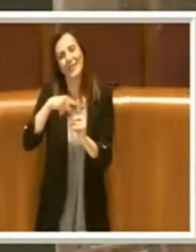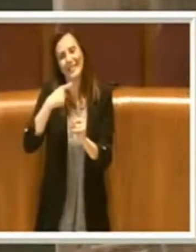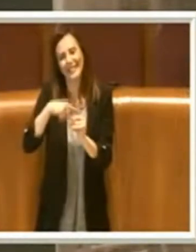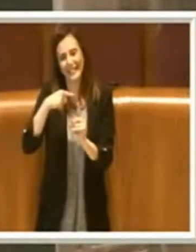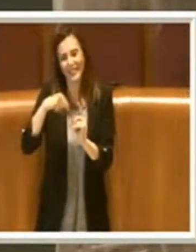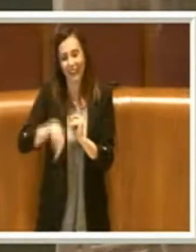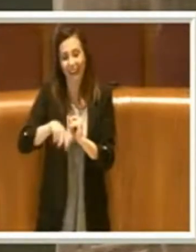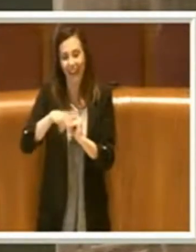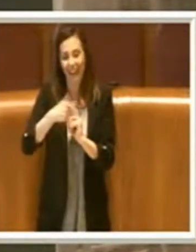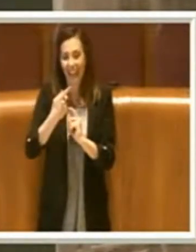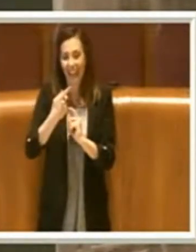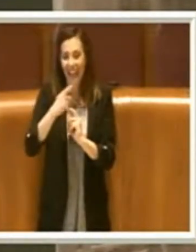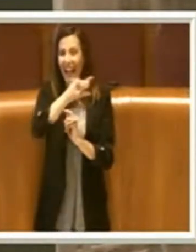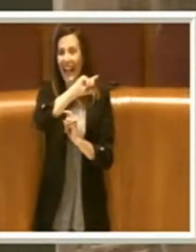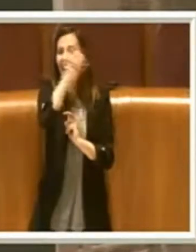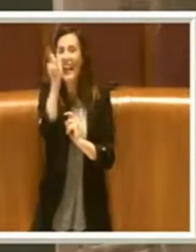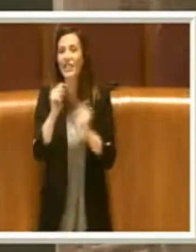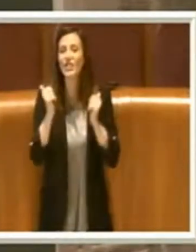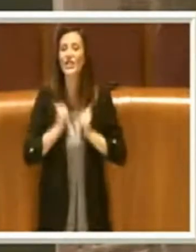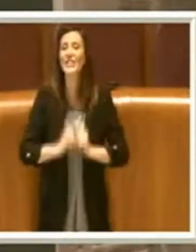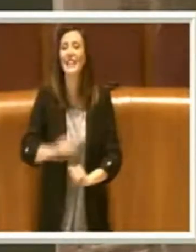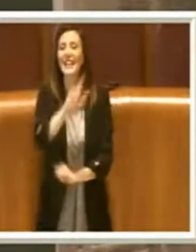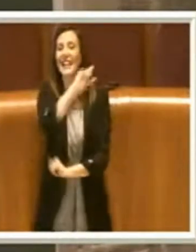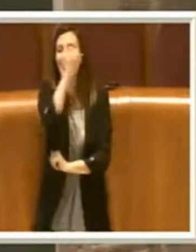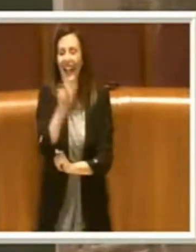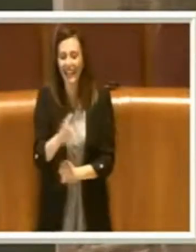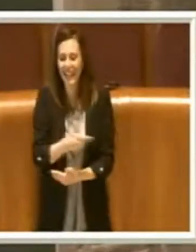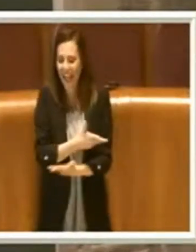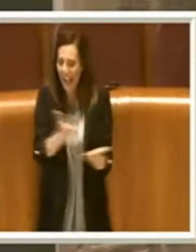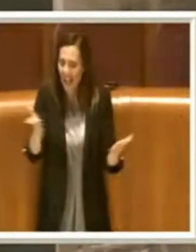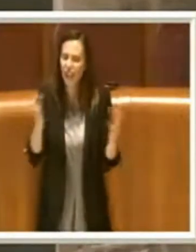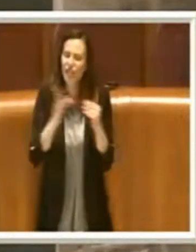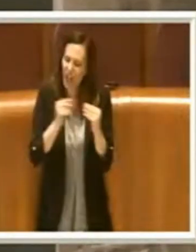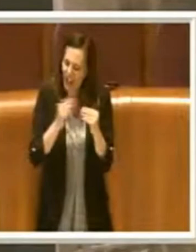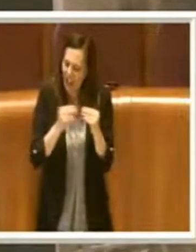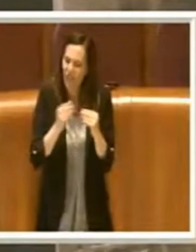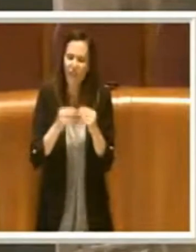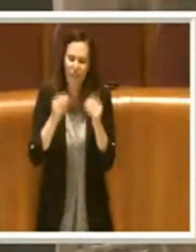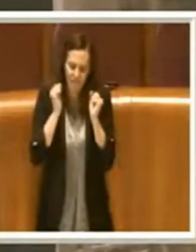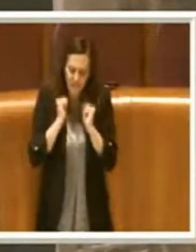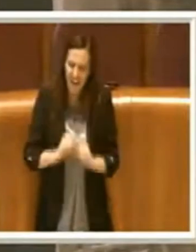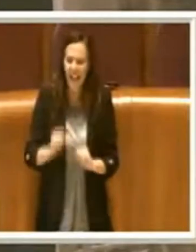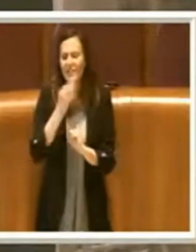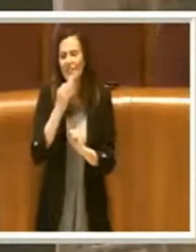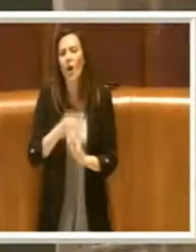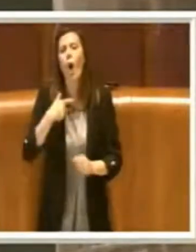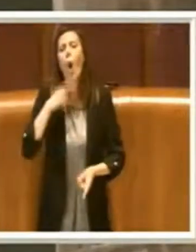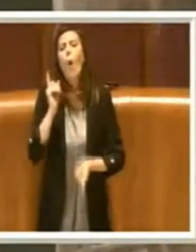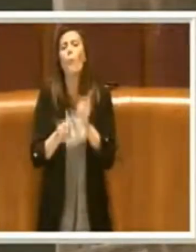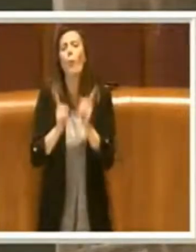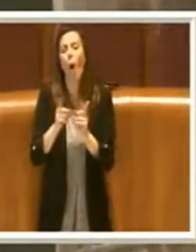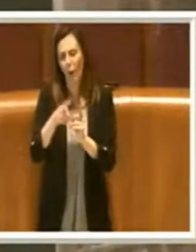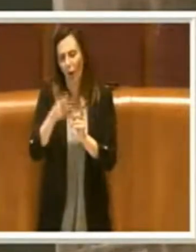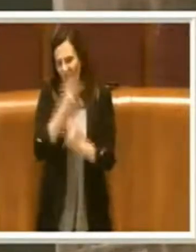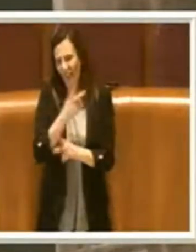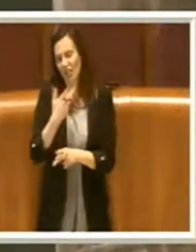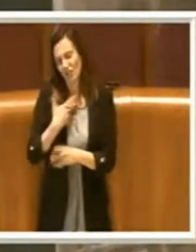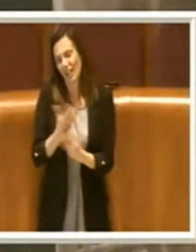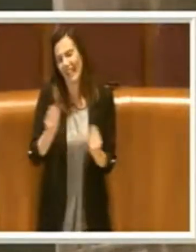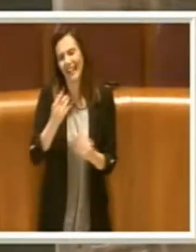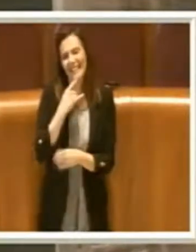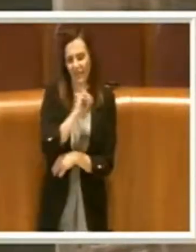comunque sono ce la possono fare ce la faranno perché sono un popolo che hanno tanto che a tanti vizi ma anche